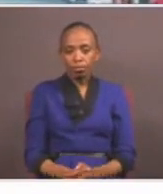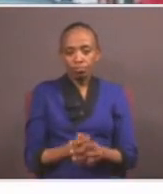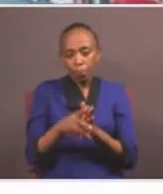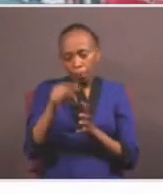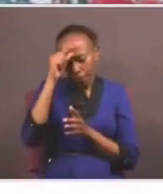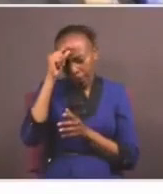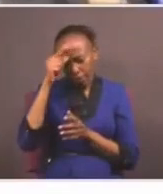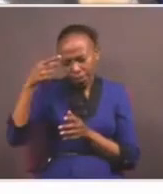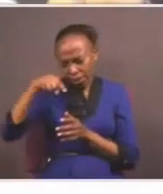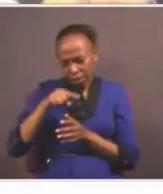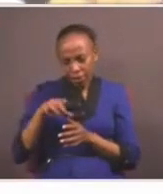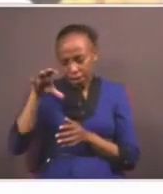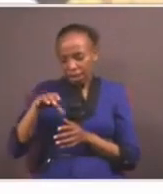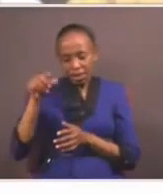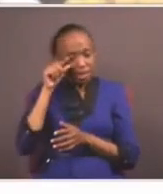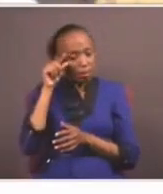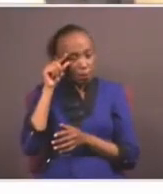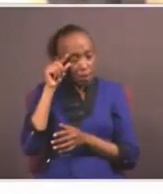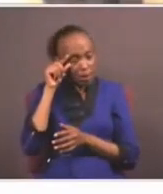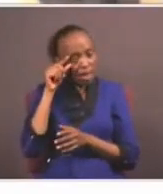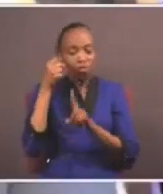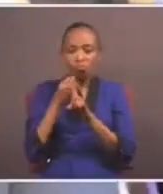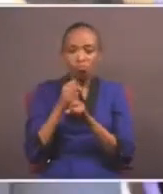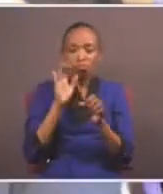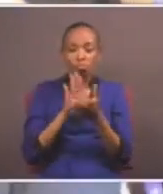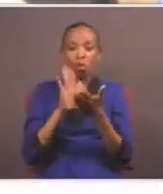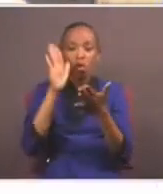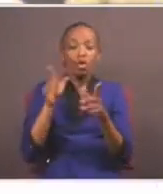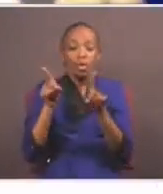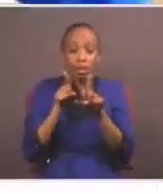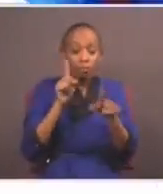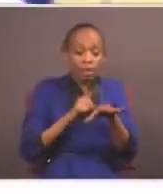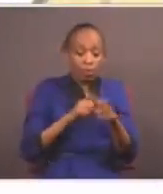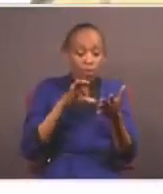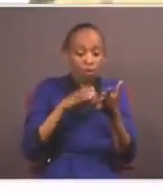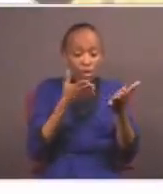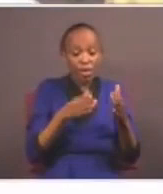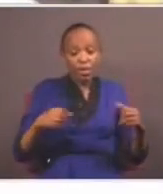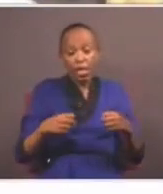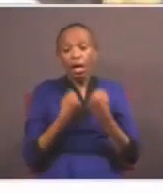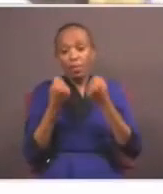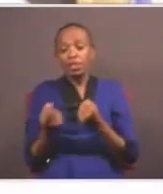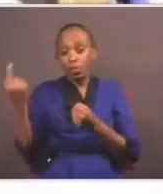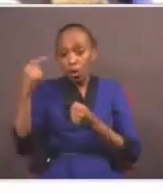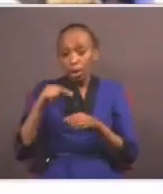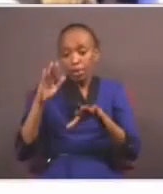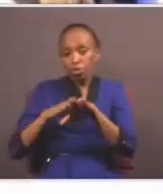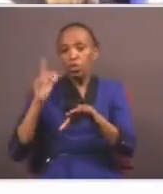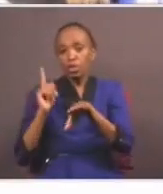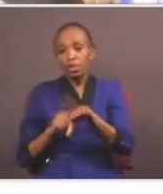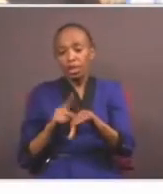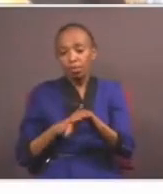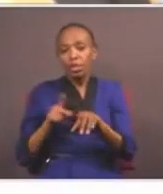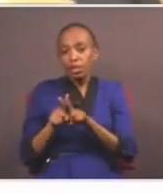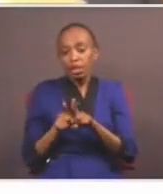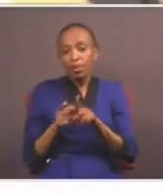Serikali yetu ya gatuzi la Mombasa wajitahidi zaidi wakati kama kisa kama hiki cha moto kinatokea waje kwa wakati unaofaa na zile